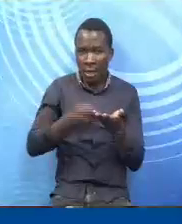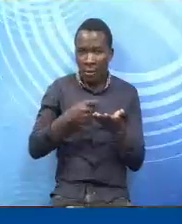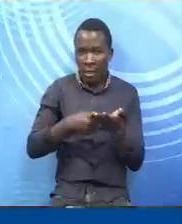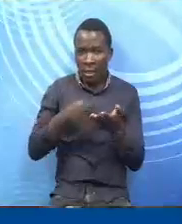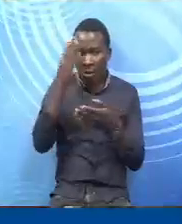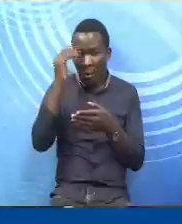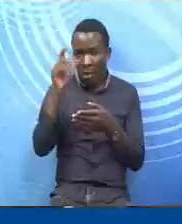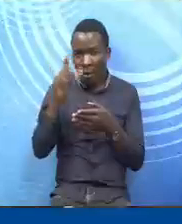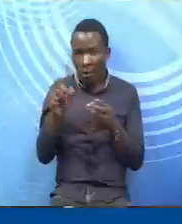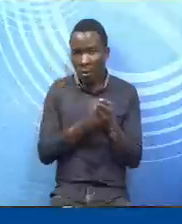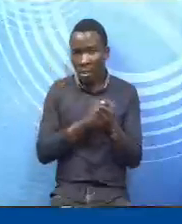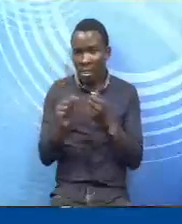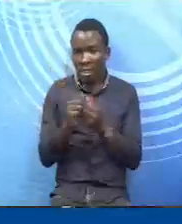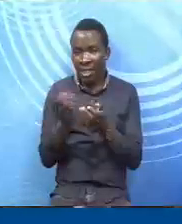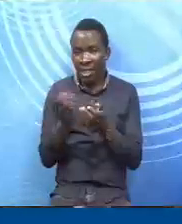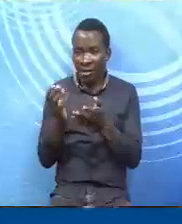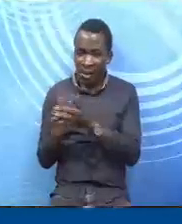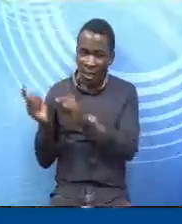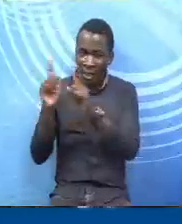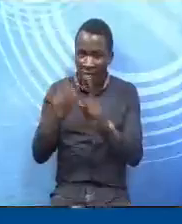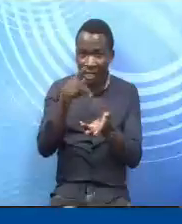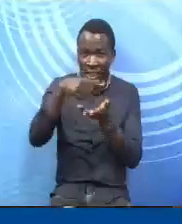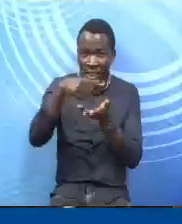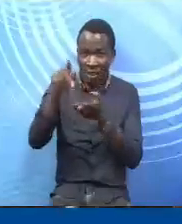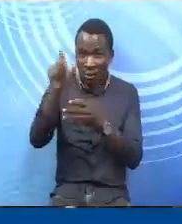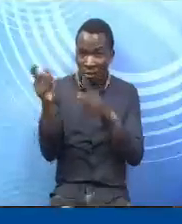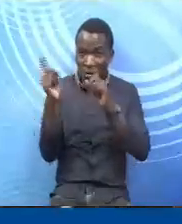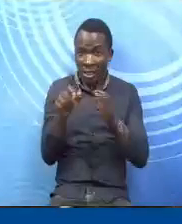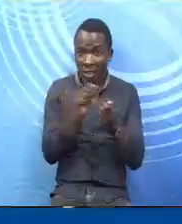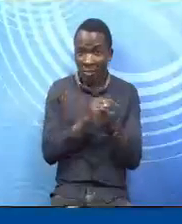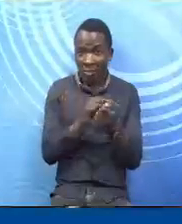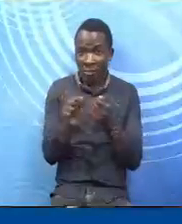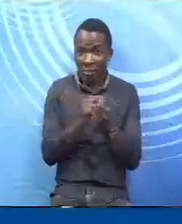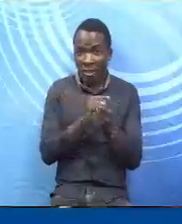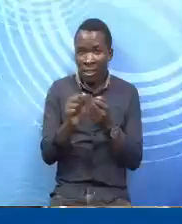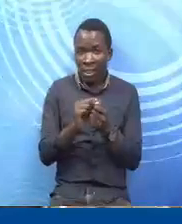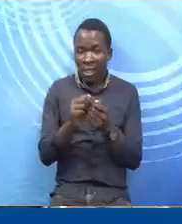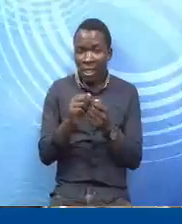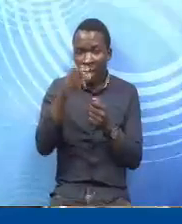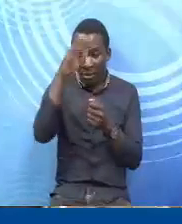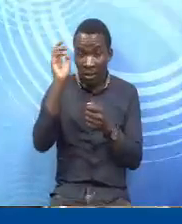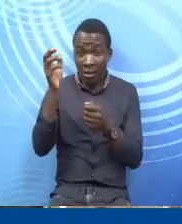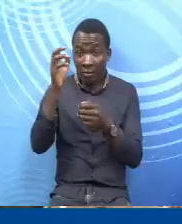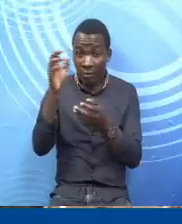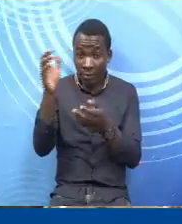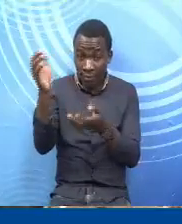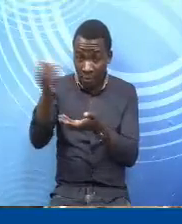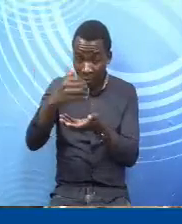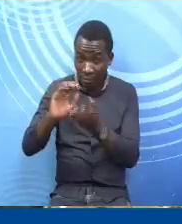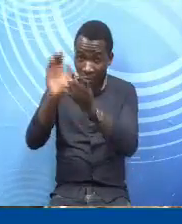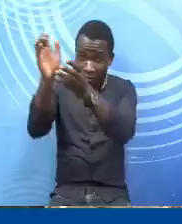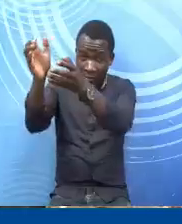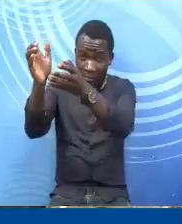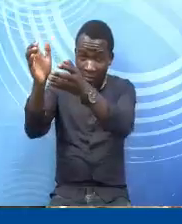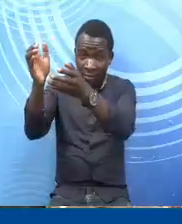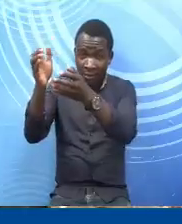ahindukira akishyura uwamusenyeye ari nayo mpamvu hatwarwa amabati inzugi n'ibindi by'agaciro kuri iyi nzu kugira ngo